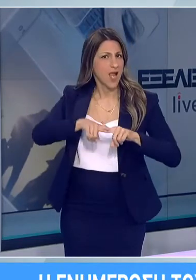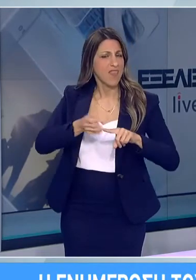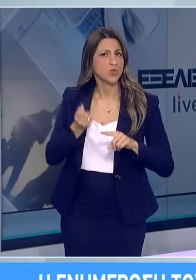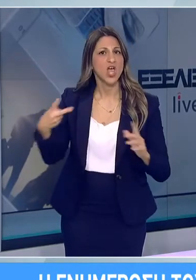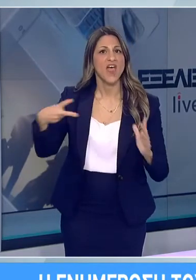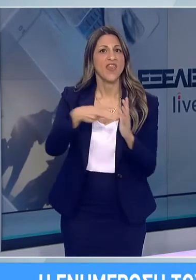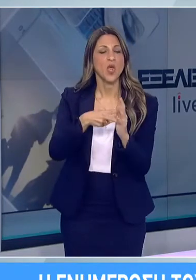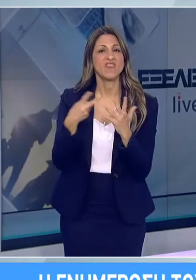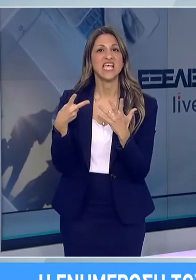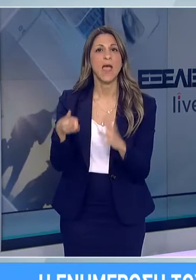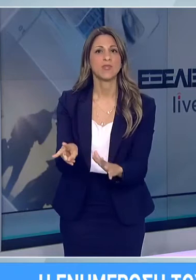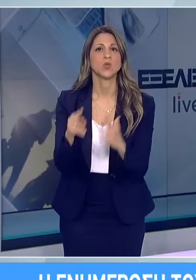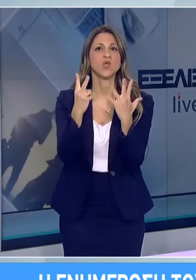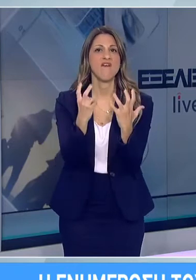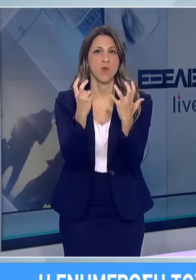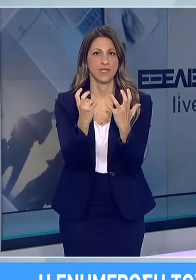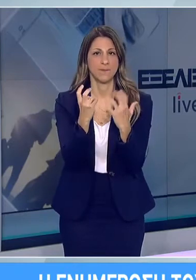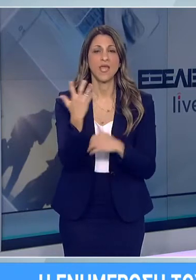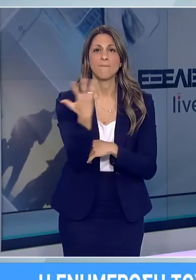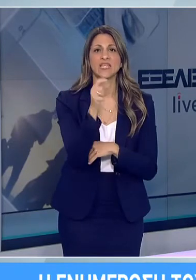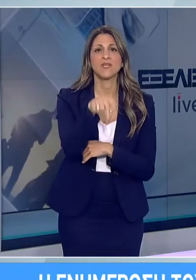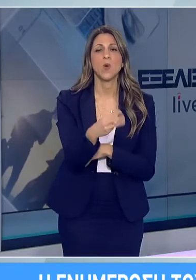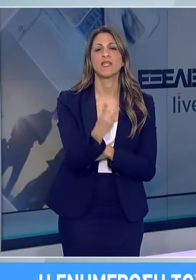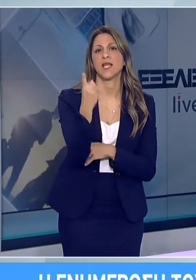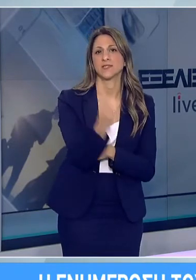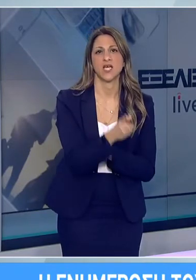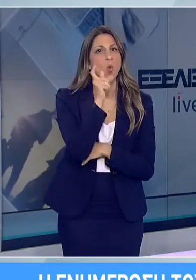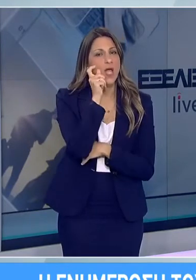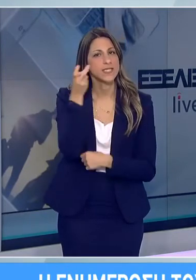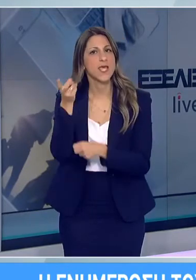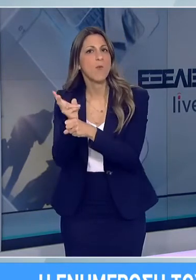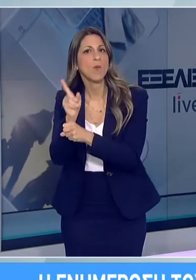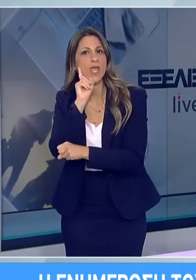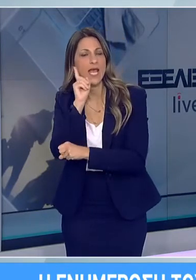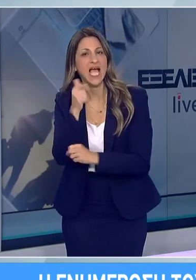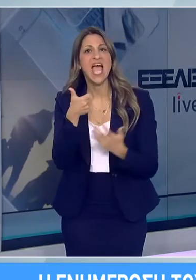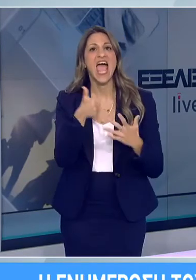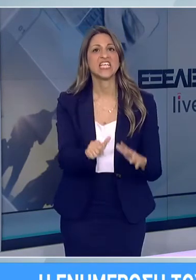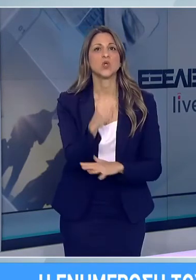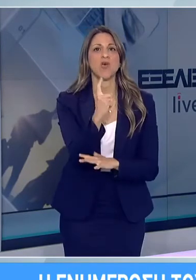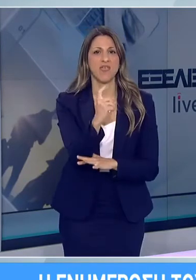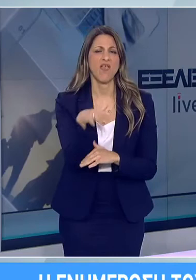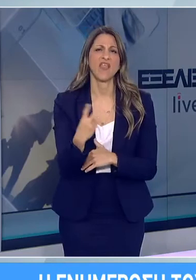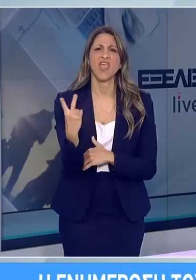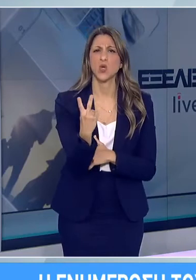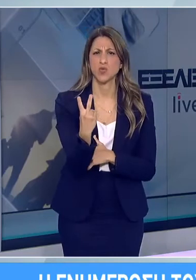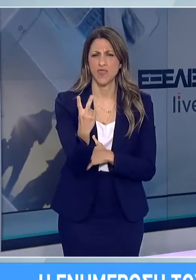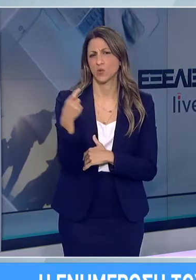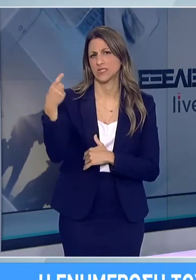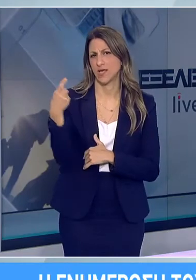είναι 2.770. Το 55,3% αφορά άνδρες. 610, δηλαδή το